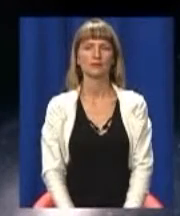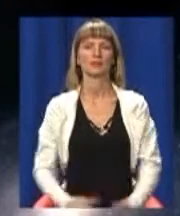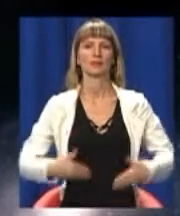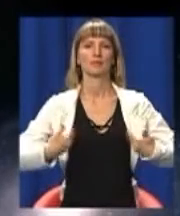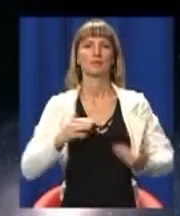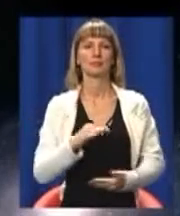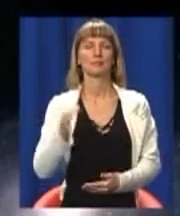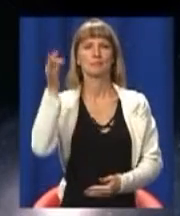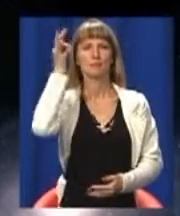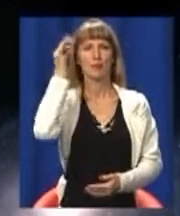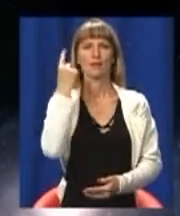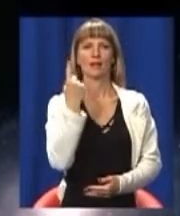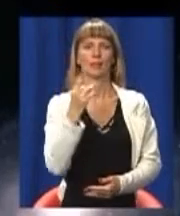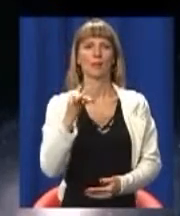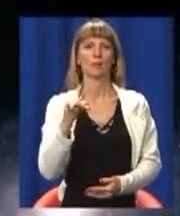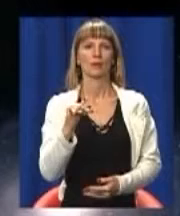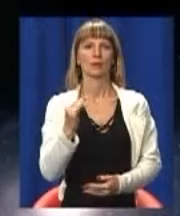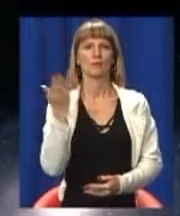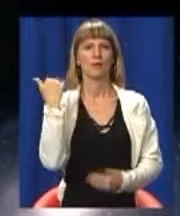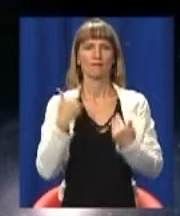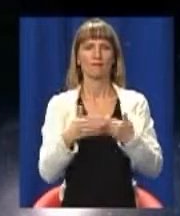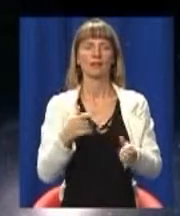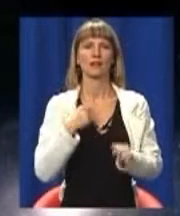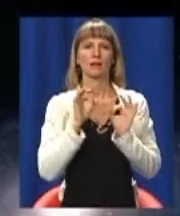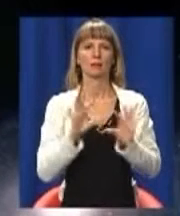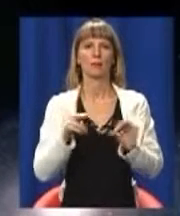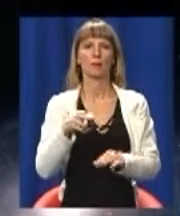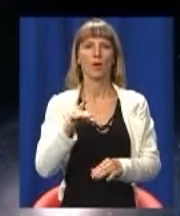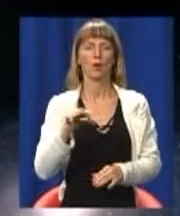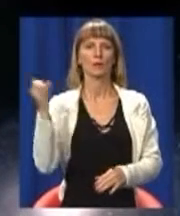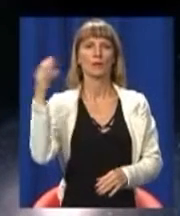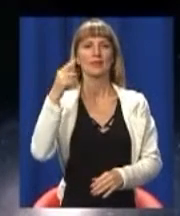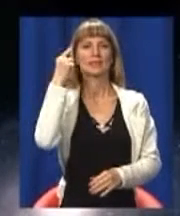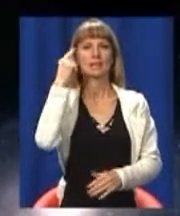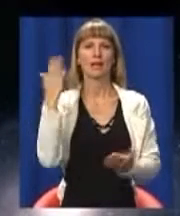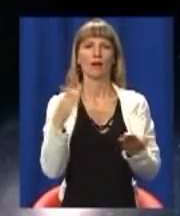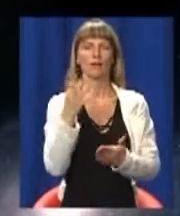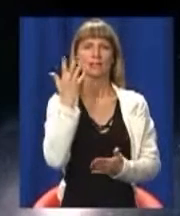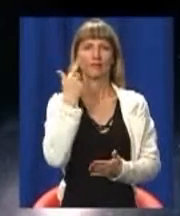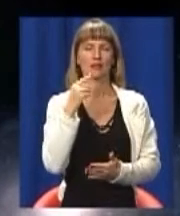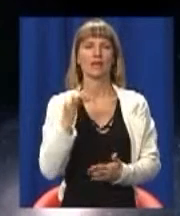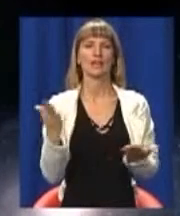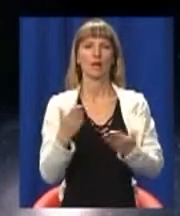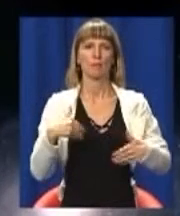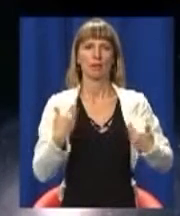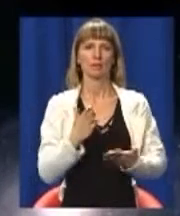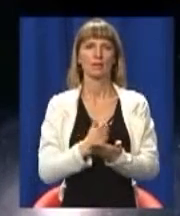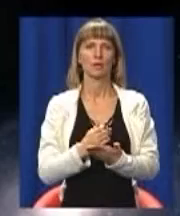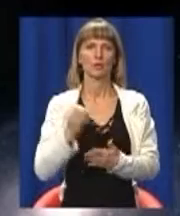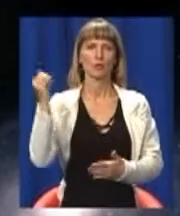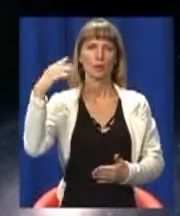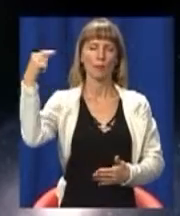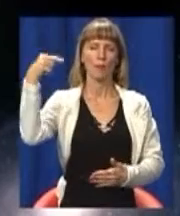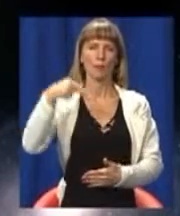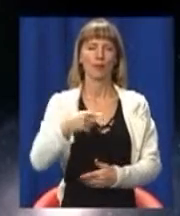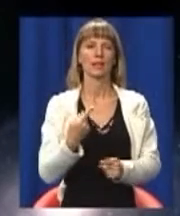Привіт, малята! Пам'ятаєте, в одному з минулих випусків я розповідав вам про сонце. Ви вже знаєте, якого воно кольору та яку користь мають сонячні